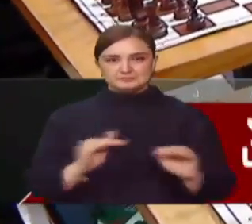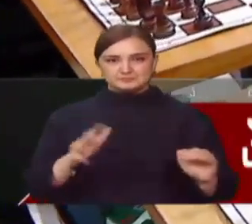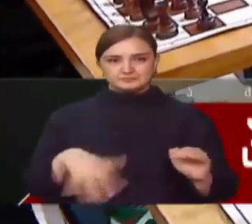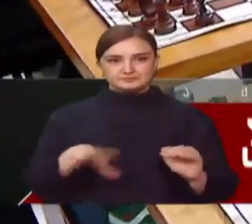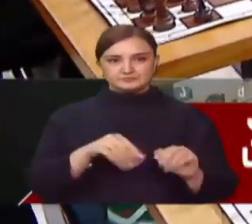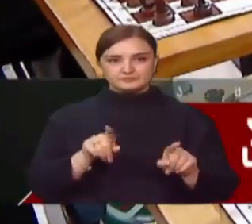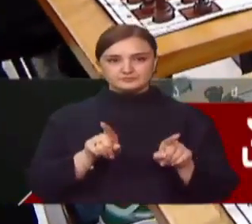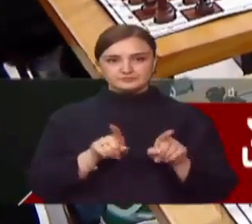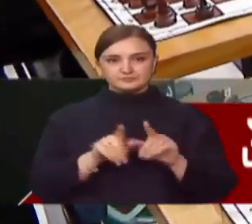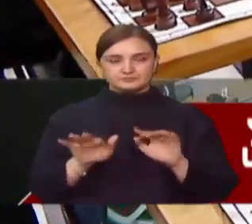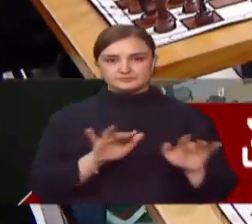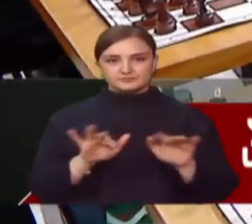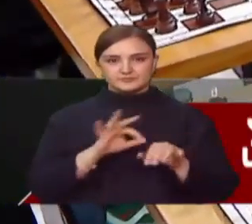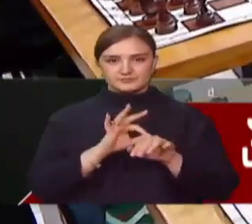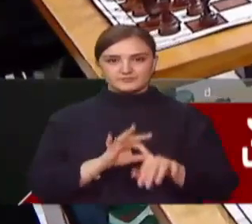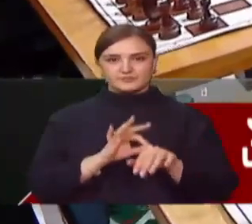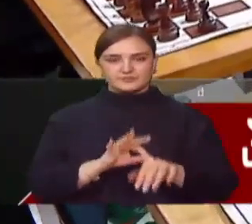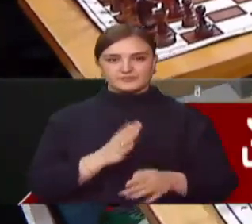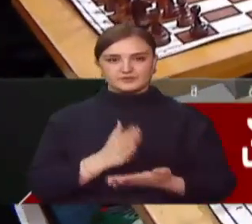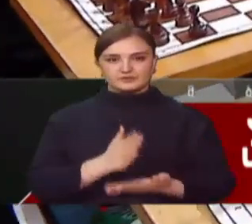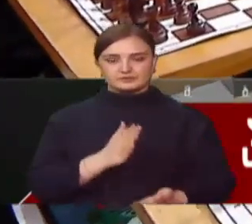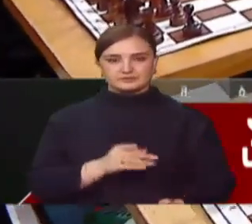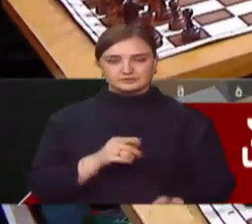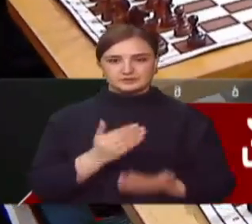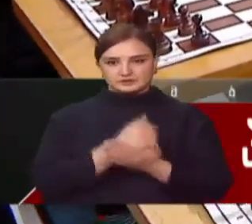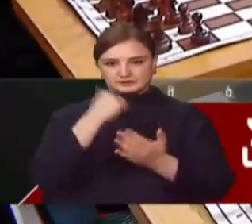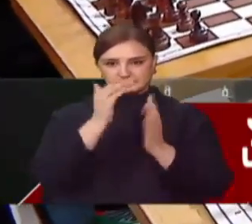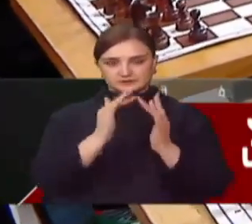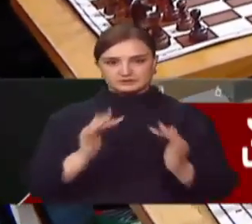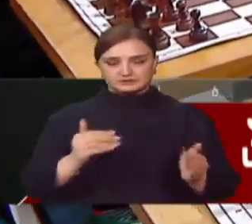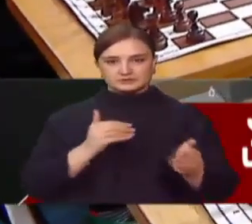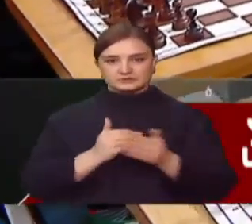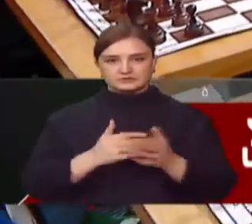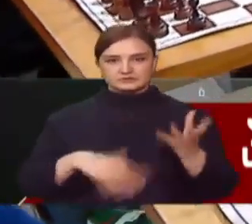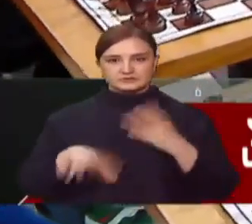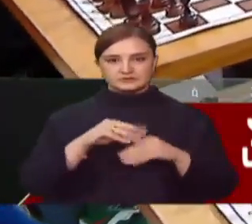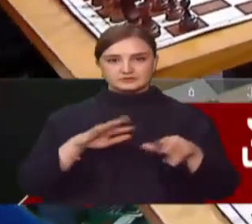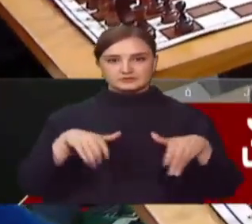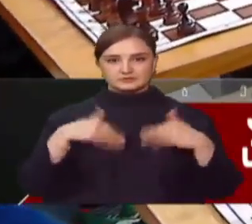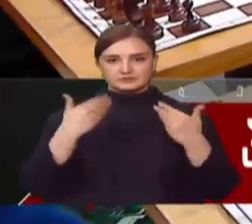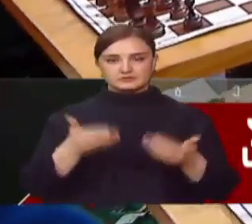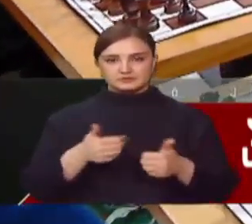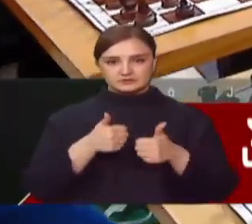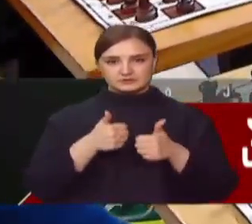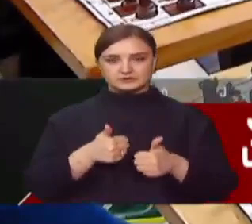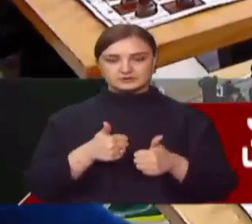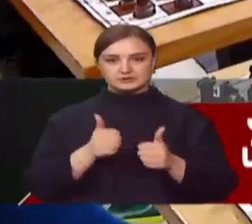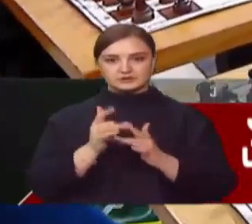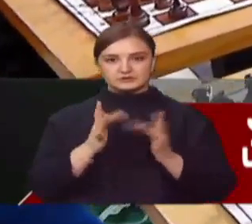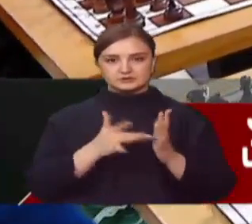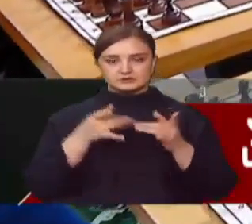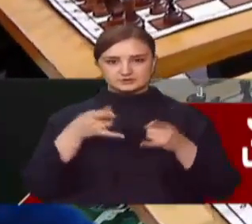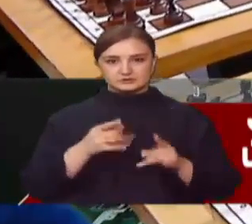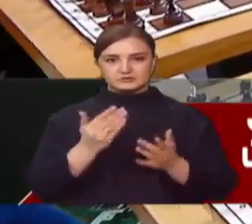იმ ასეთი ღონისძიებები რო ხდება თან ახალი წელი მოდის ყველას ვუსურებ რა თქმა უნდა კარგ შობა ახალ